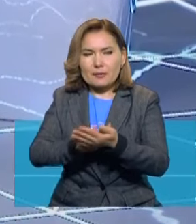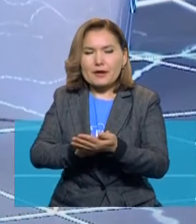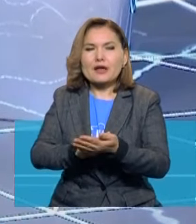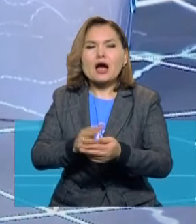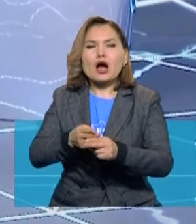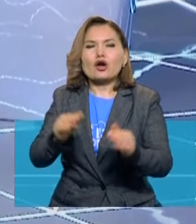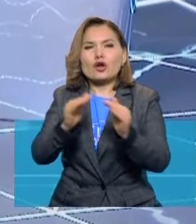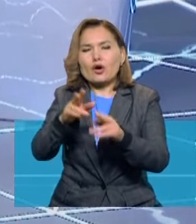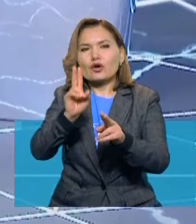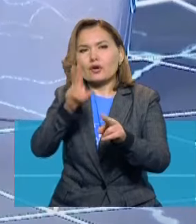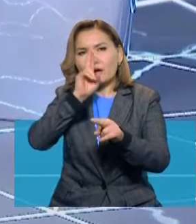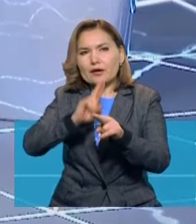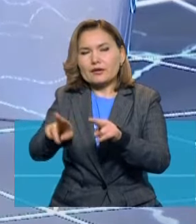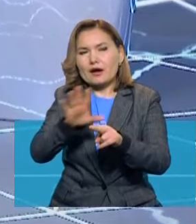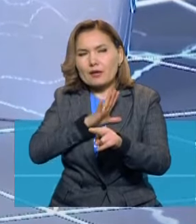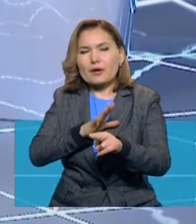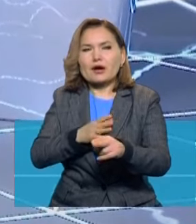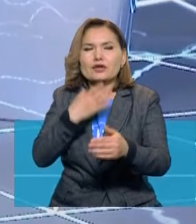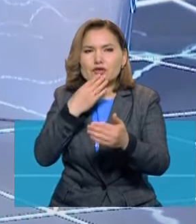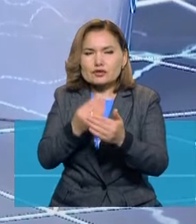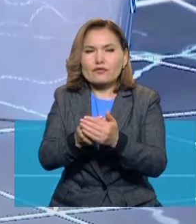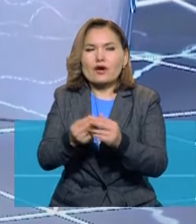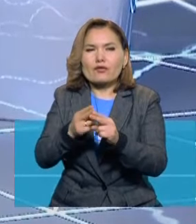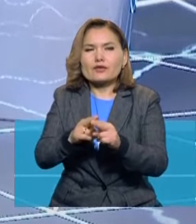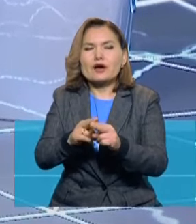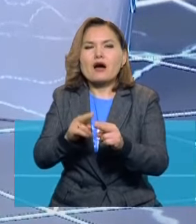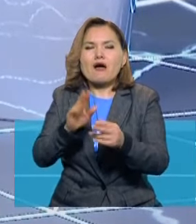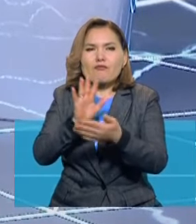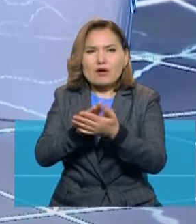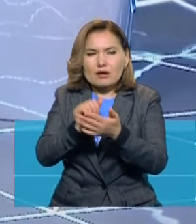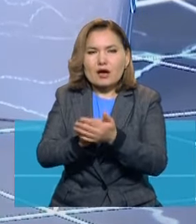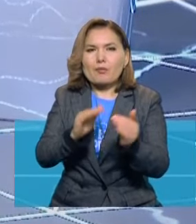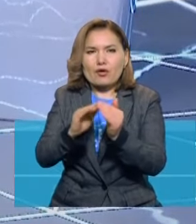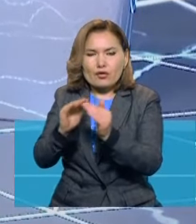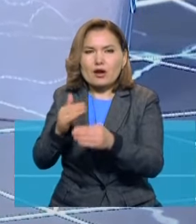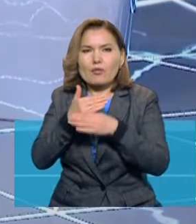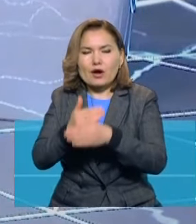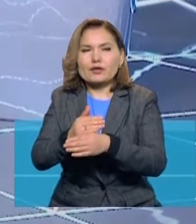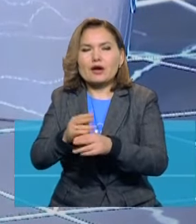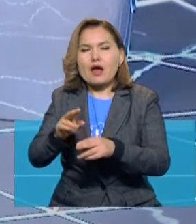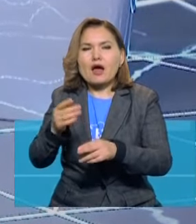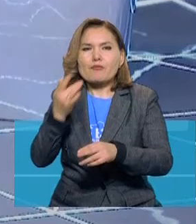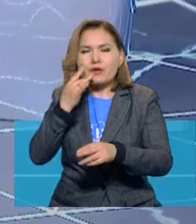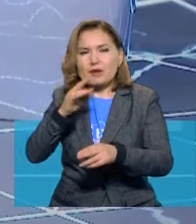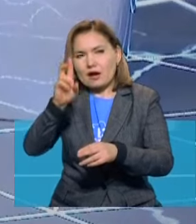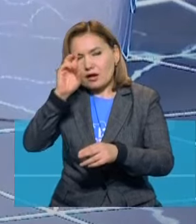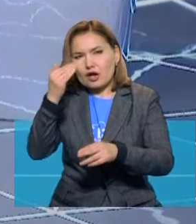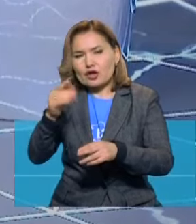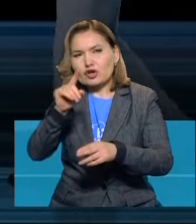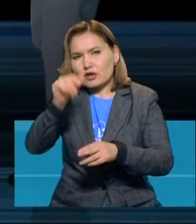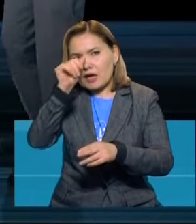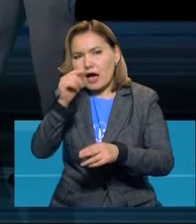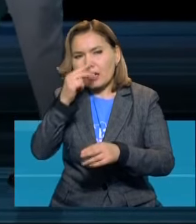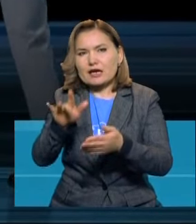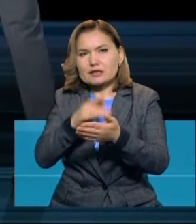қазір үй жайынан айырылып, бар мүлкі суға кеткен тұрғындарға мемлекет тарапынан 150 айлық есептік көрсеткіш